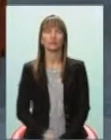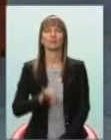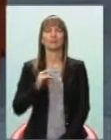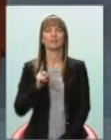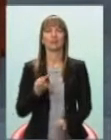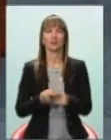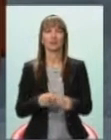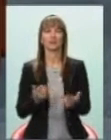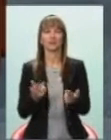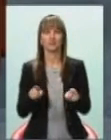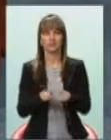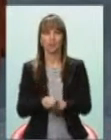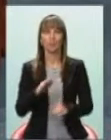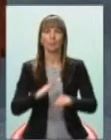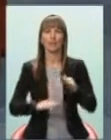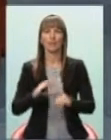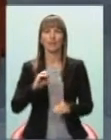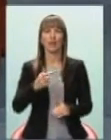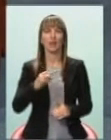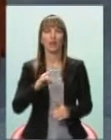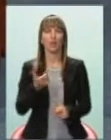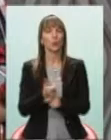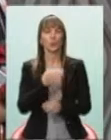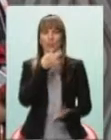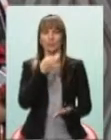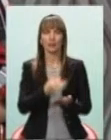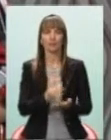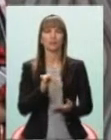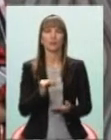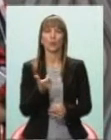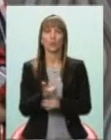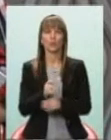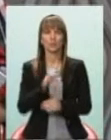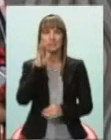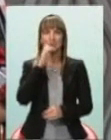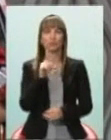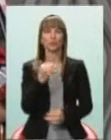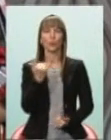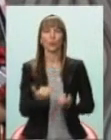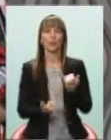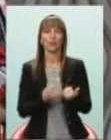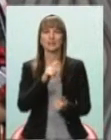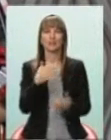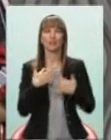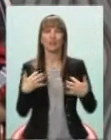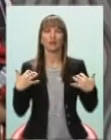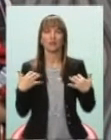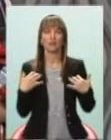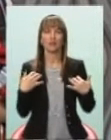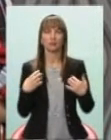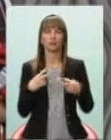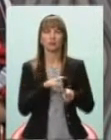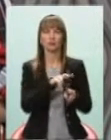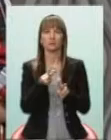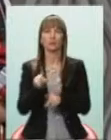Дійсно, це так, як не крути, але професія єгеря є дуже таки відповідальною і дуже таки серйозною, бо догляд за тваринами, відслідковувати,